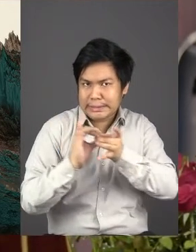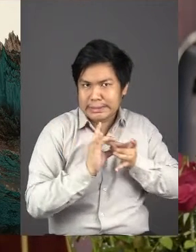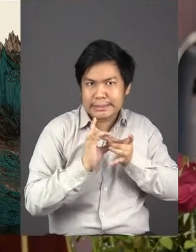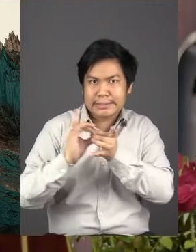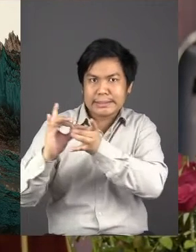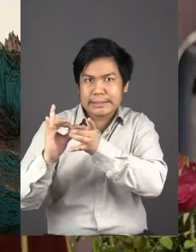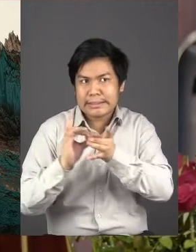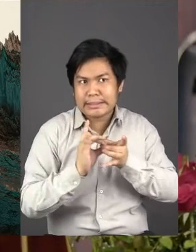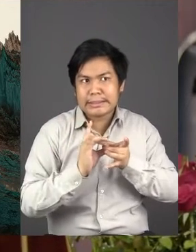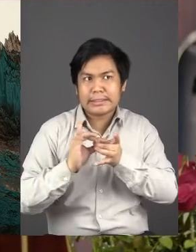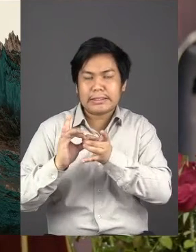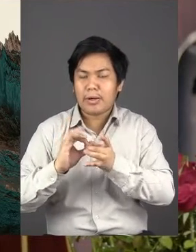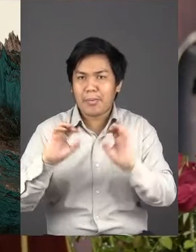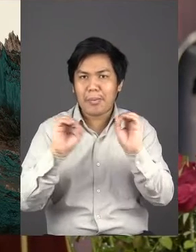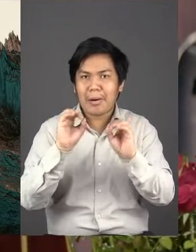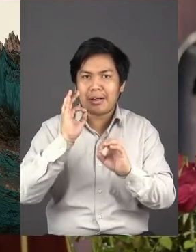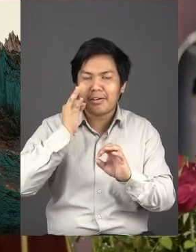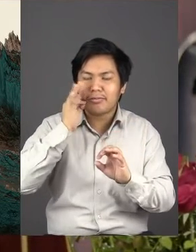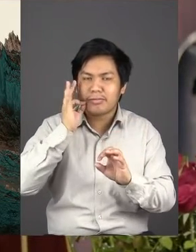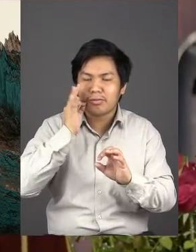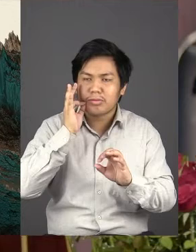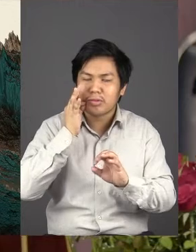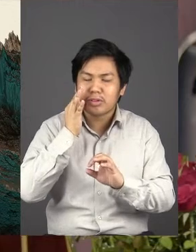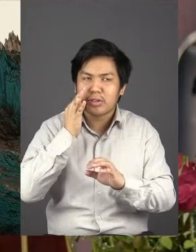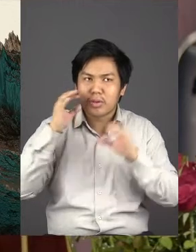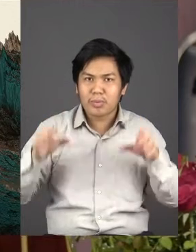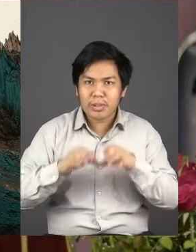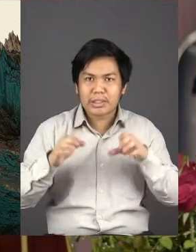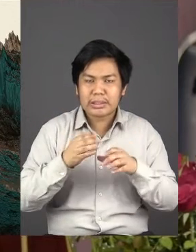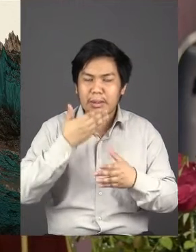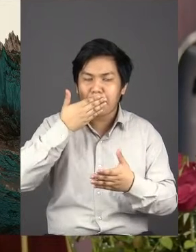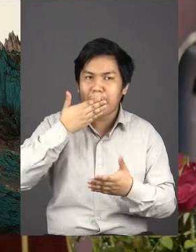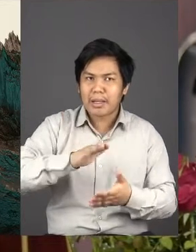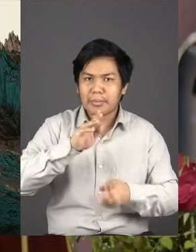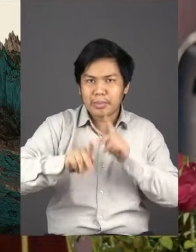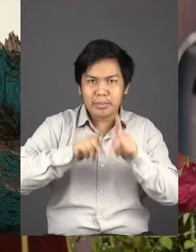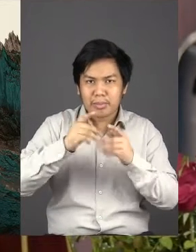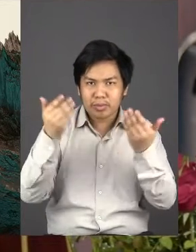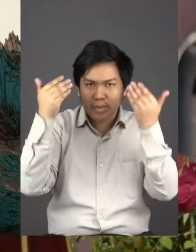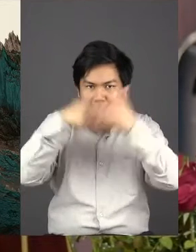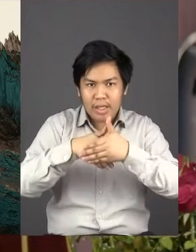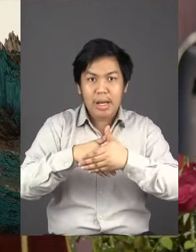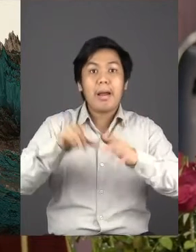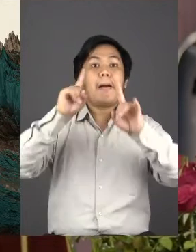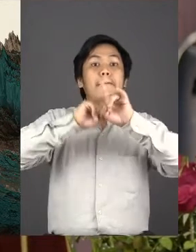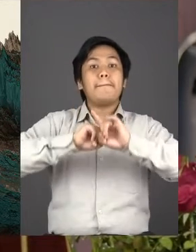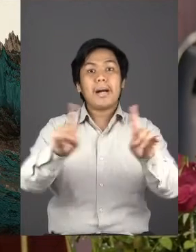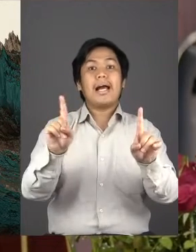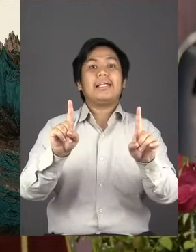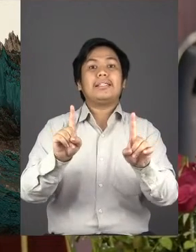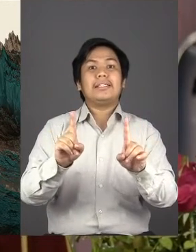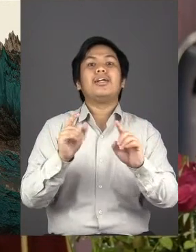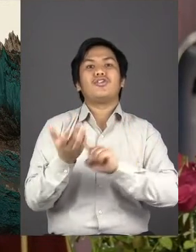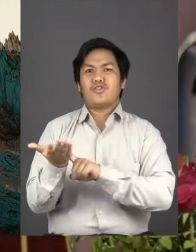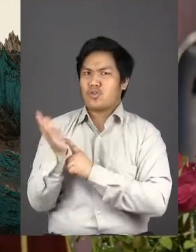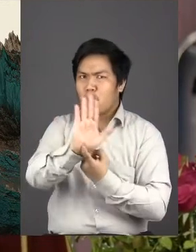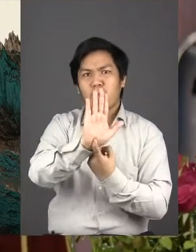the unfruitful works of darkness, but instead, expose